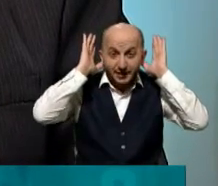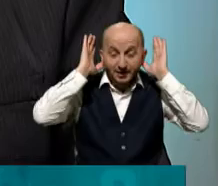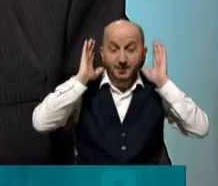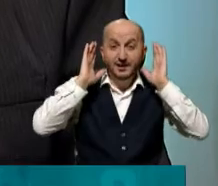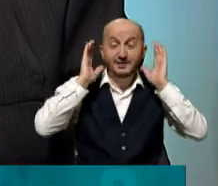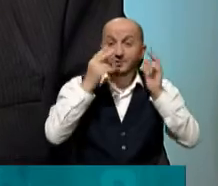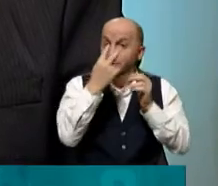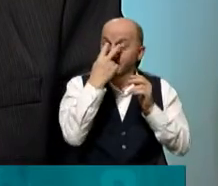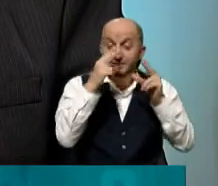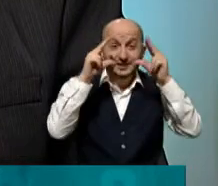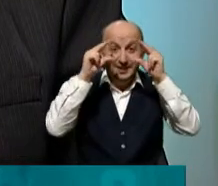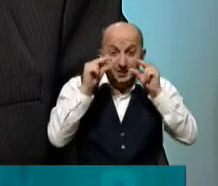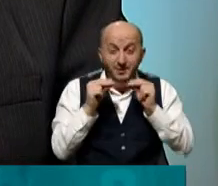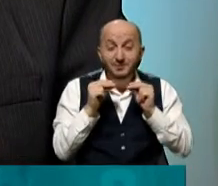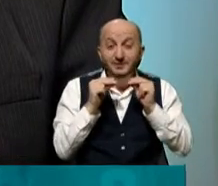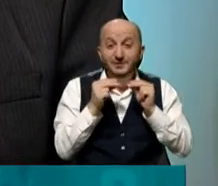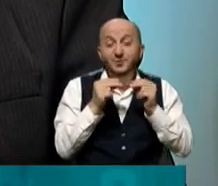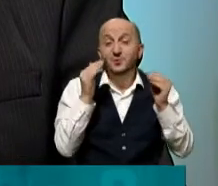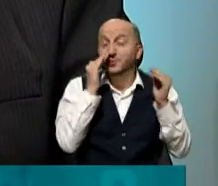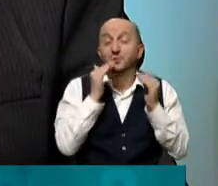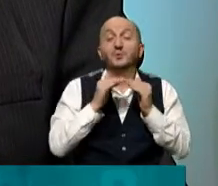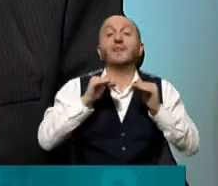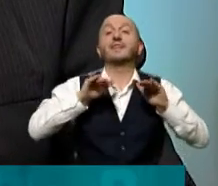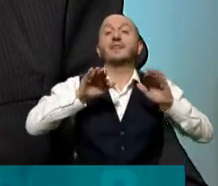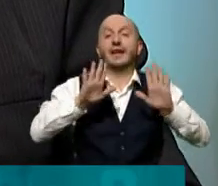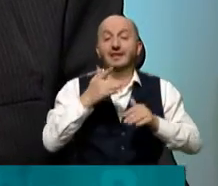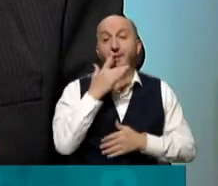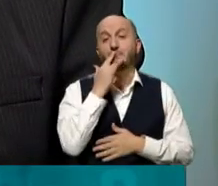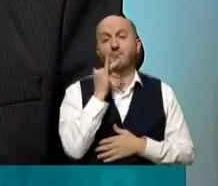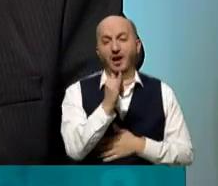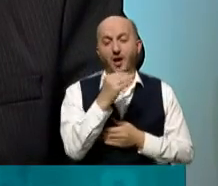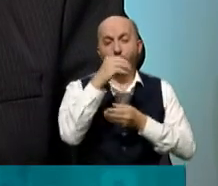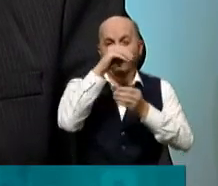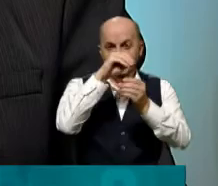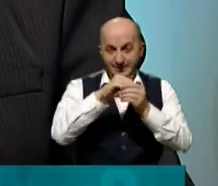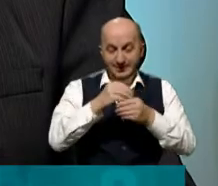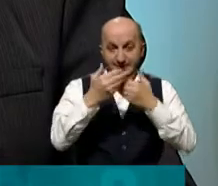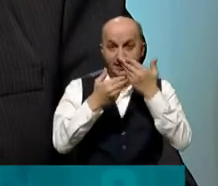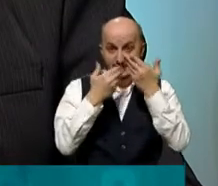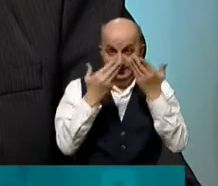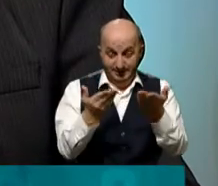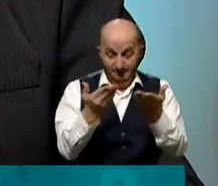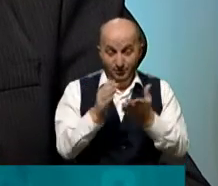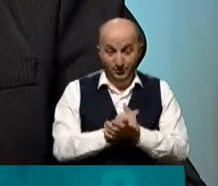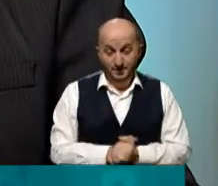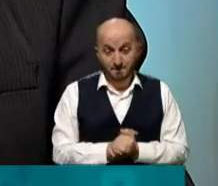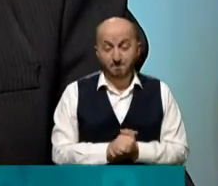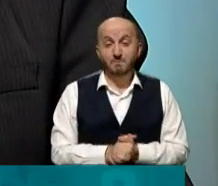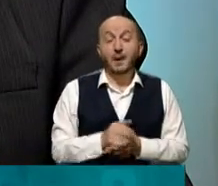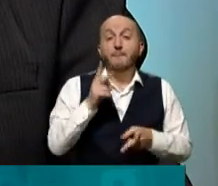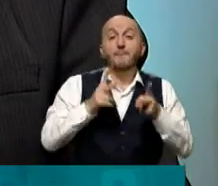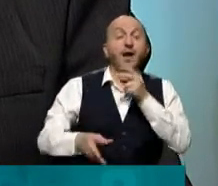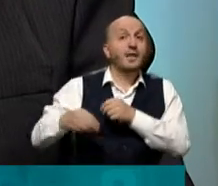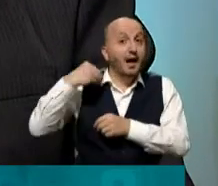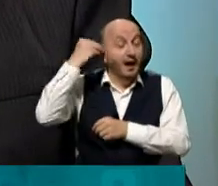namazda gözlerini kapanması uygun değildir. Namazın mekruhları arasında zikredilmiştir. Ancak bazı alimler